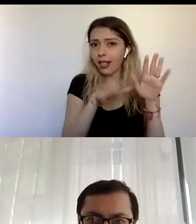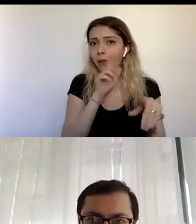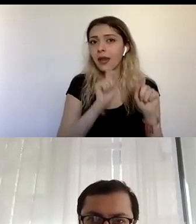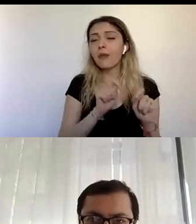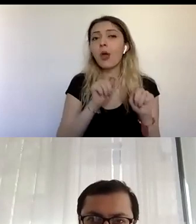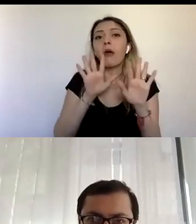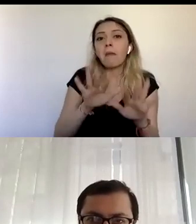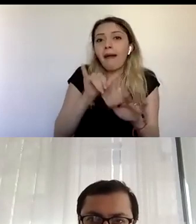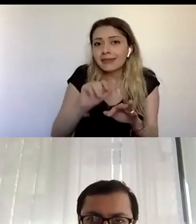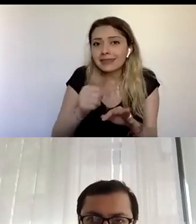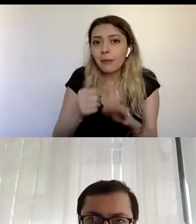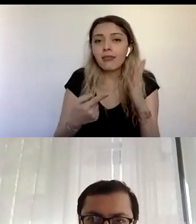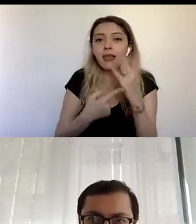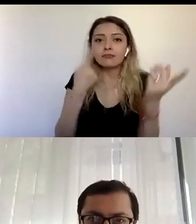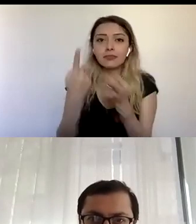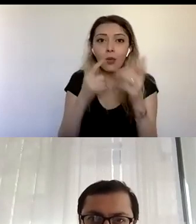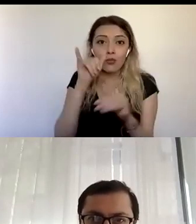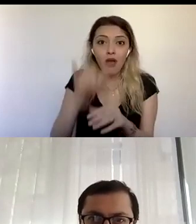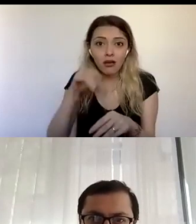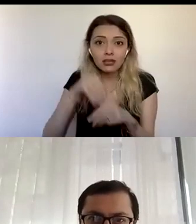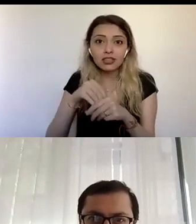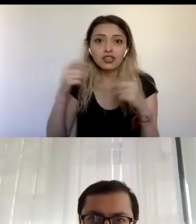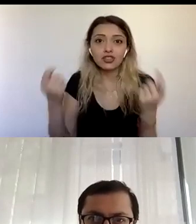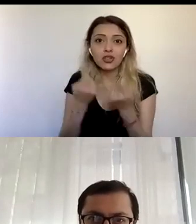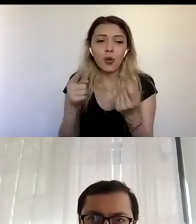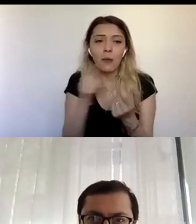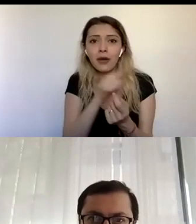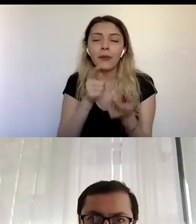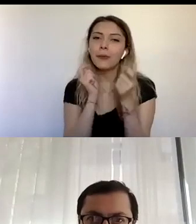ayrımı şöyle, ben kendim şöyle yapıyorum.